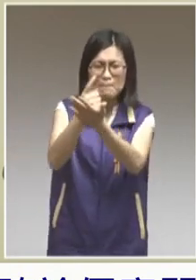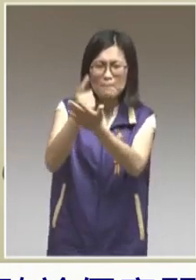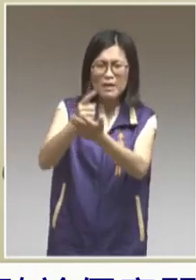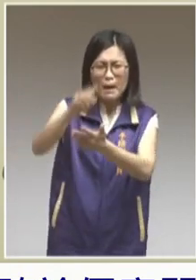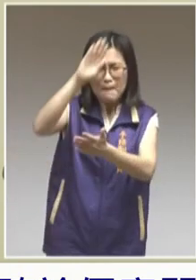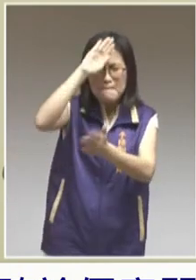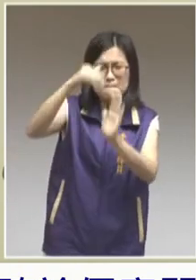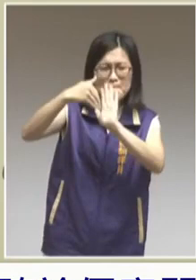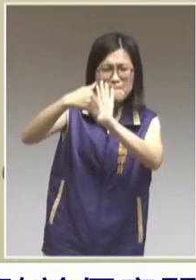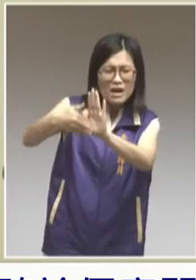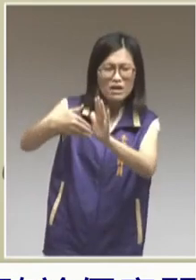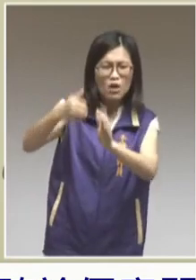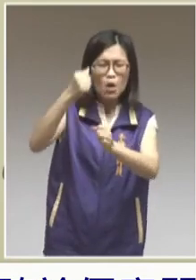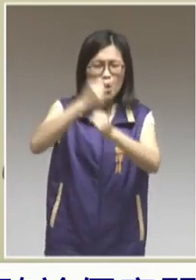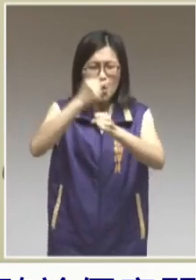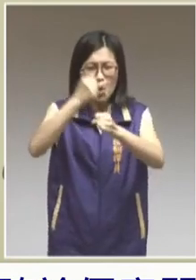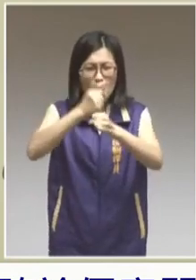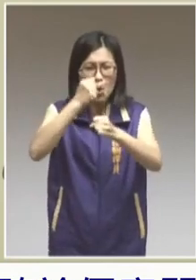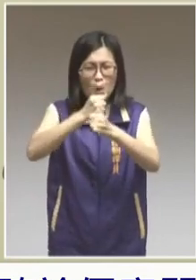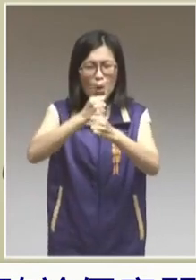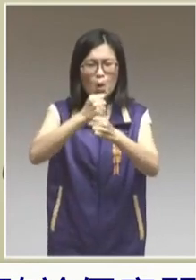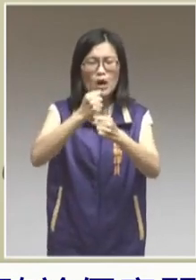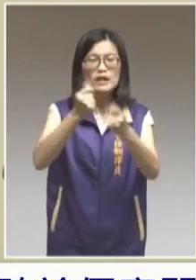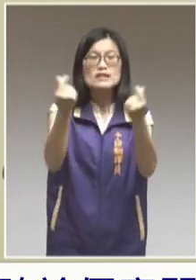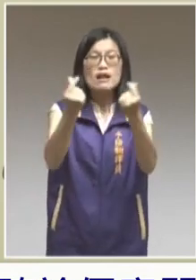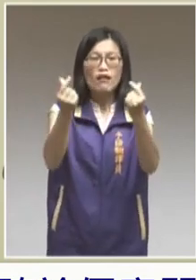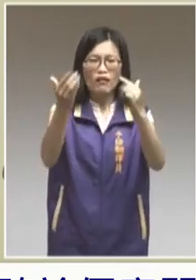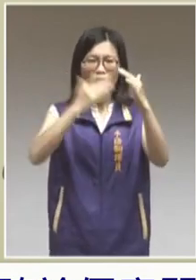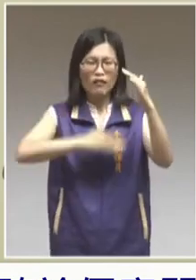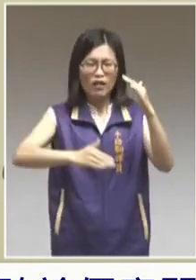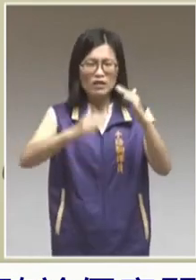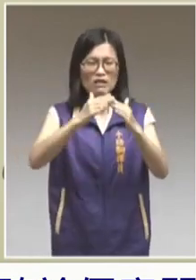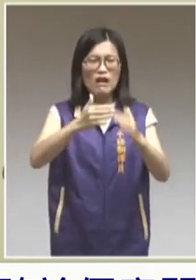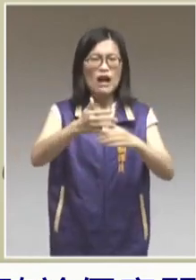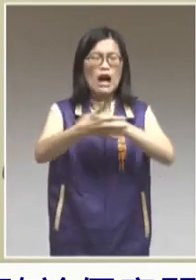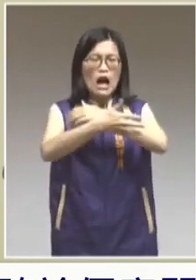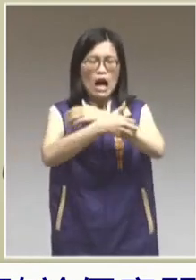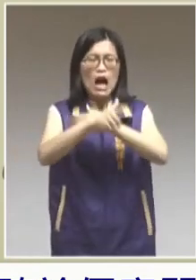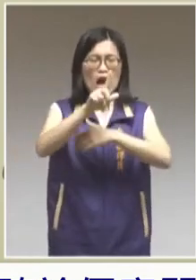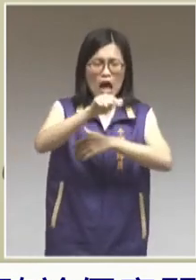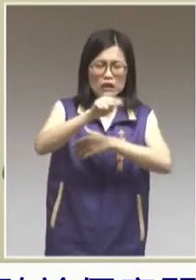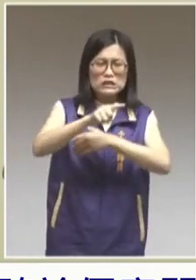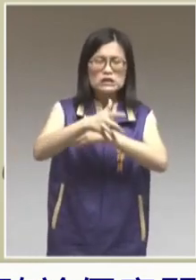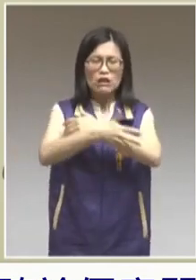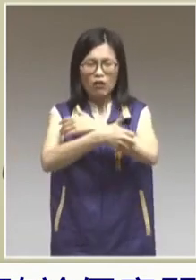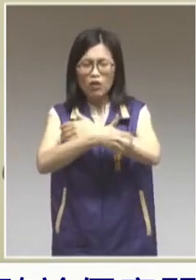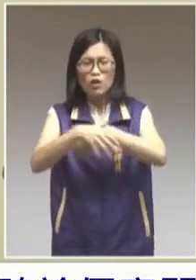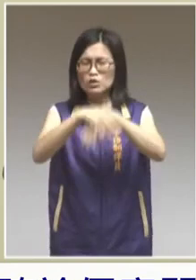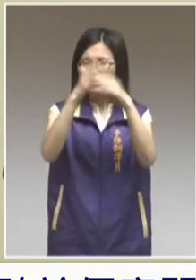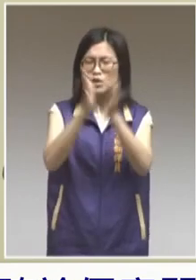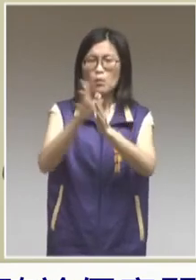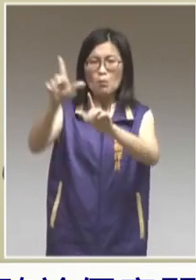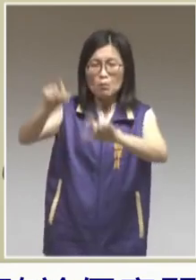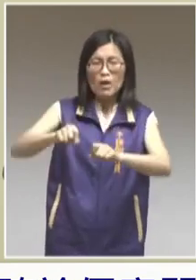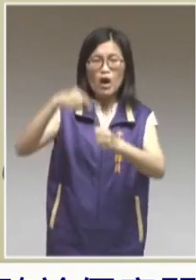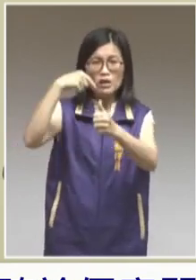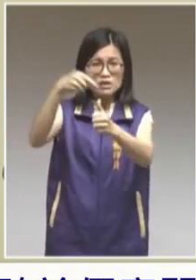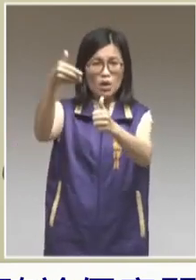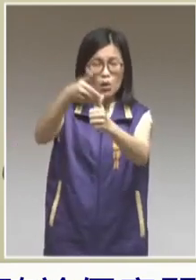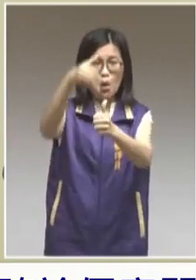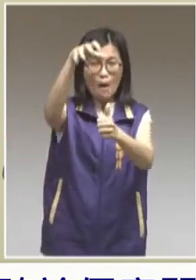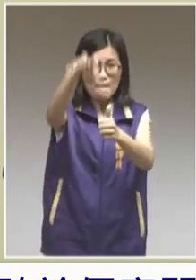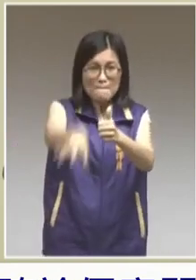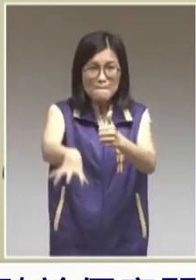施，包括这个学校的教职员工，都必须遵守教育部所颁布